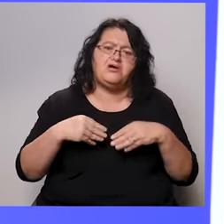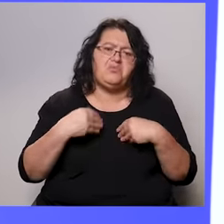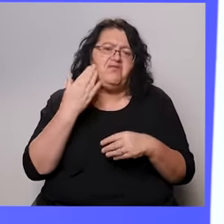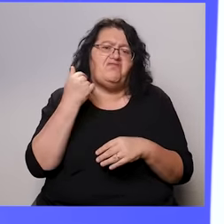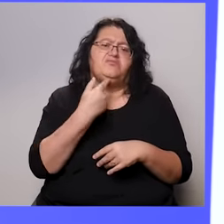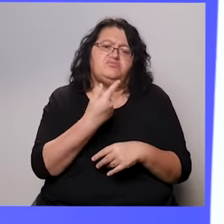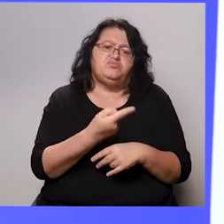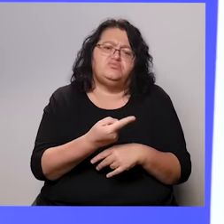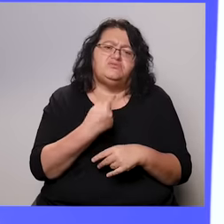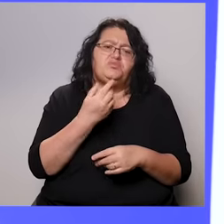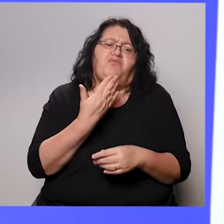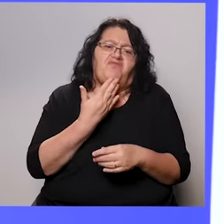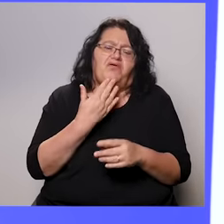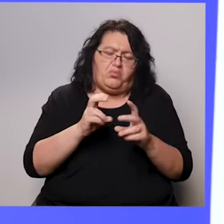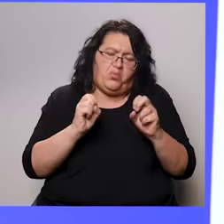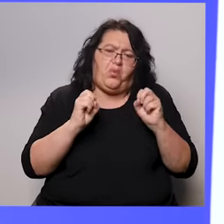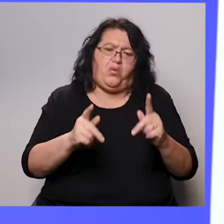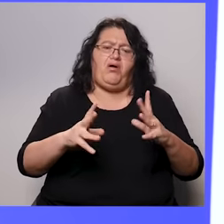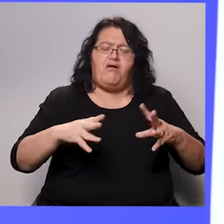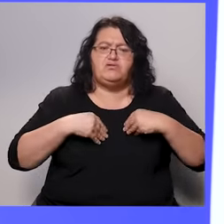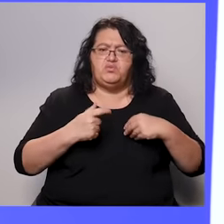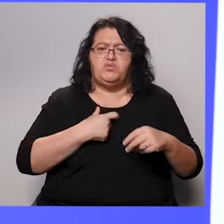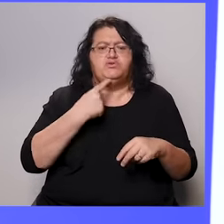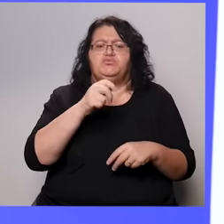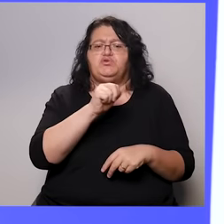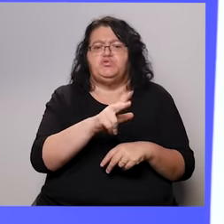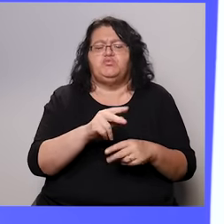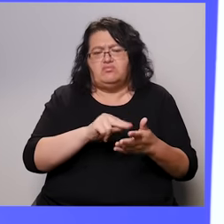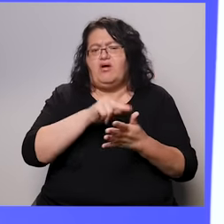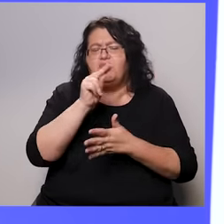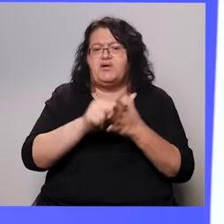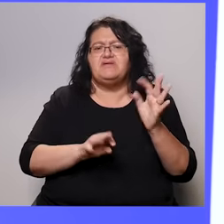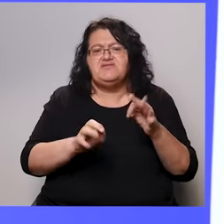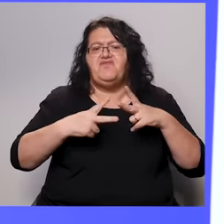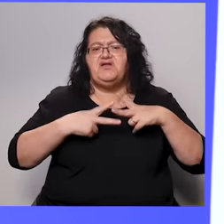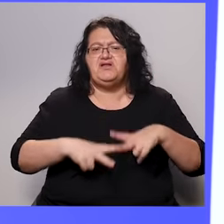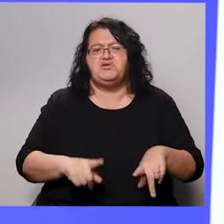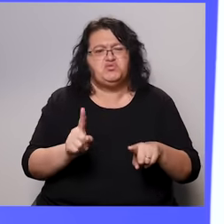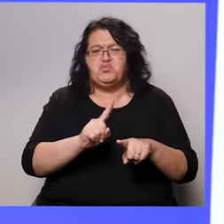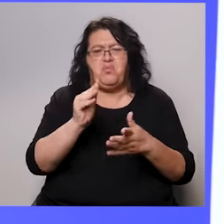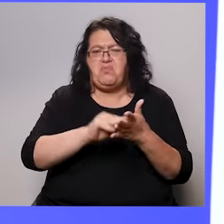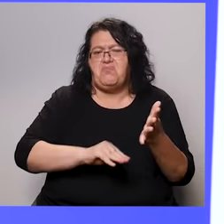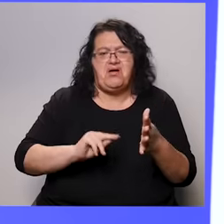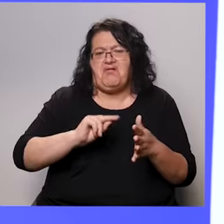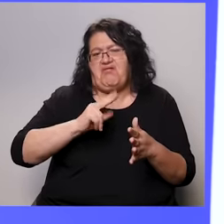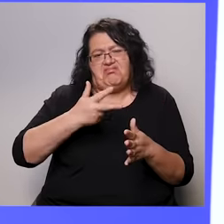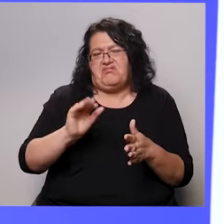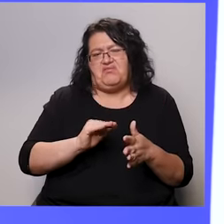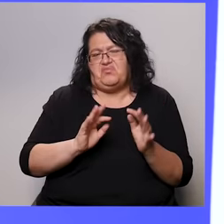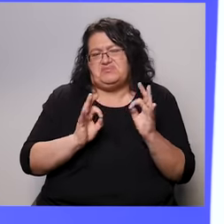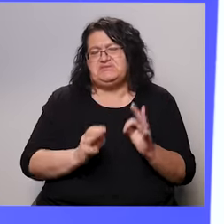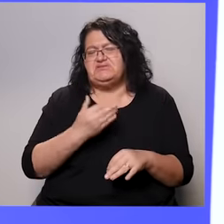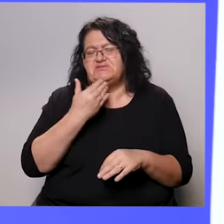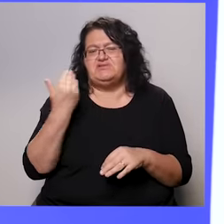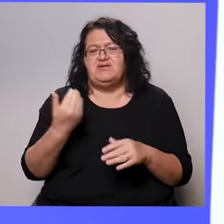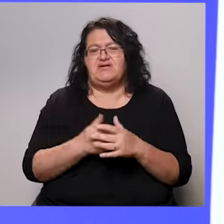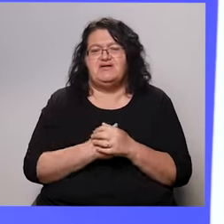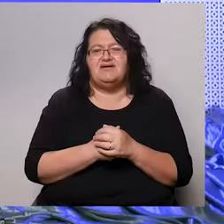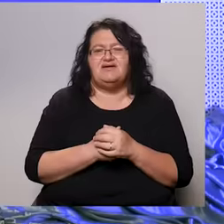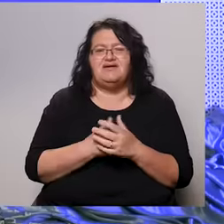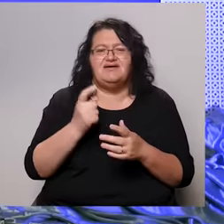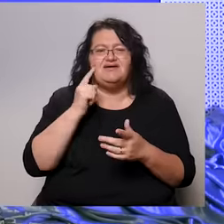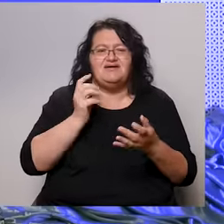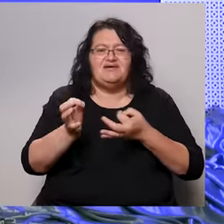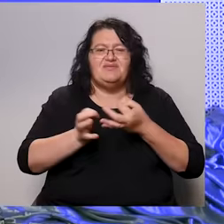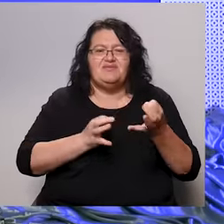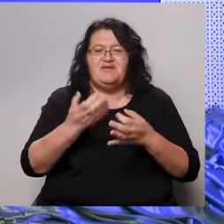Dacă ea vrea, zic, na, ce pot să spun că nu? Ok, lasă. Așa, oricum zic să stai liniștit că nu o să mai fie nevoie de... Ea cred că atunci avea